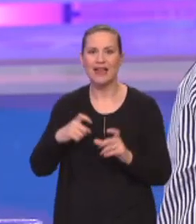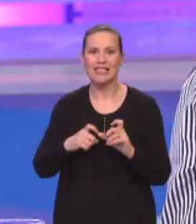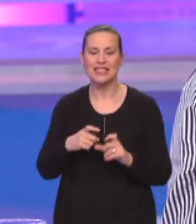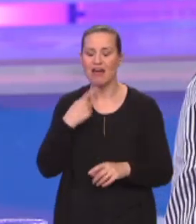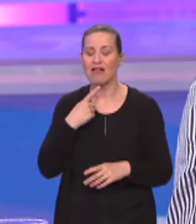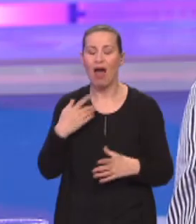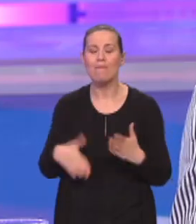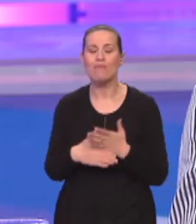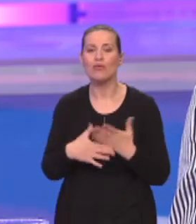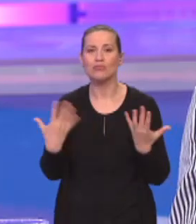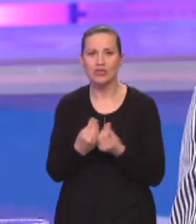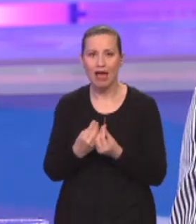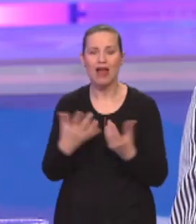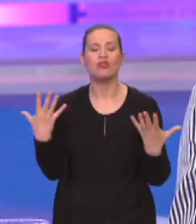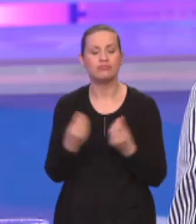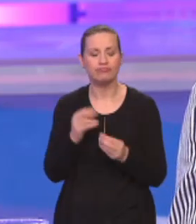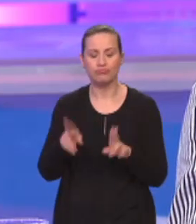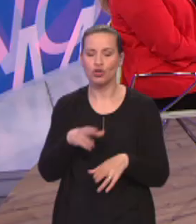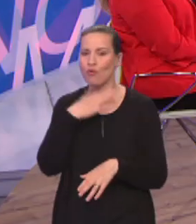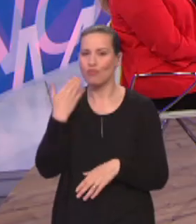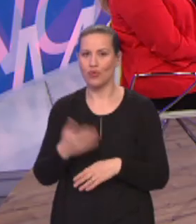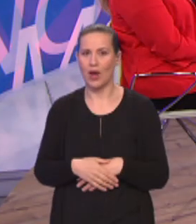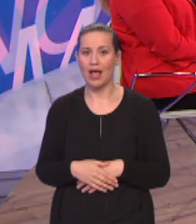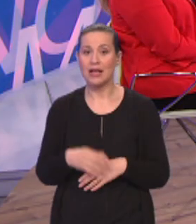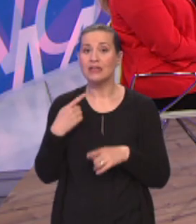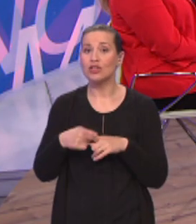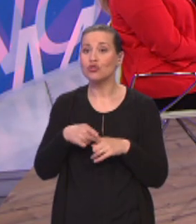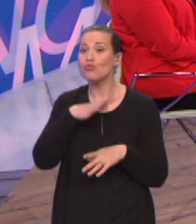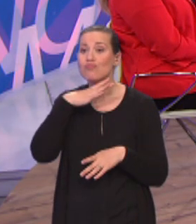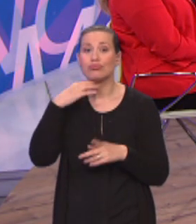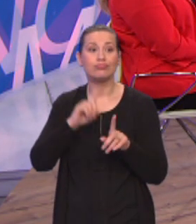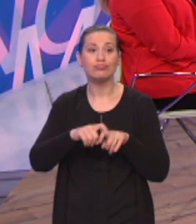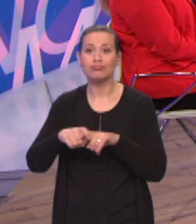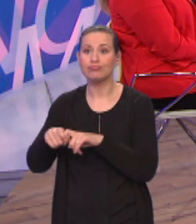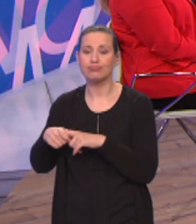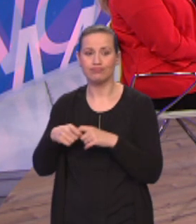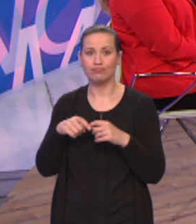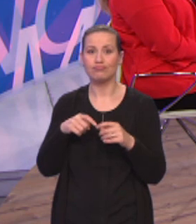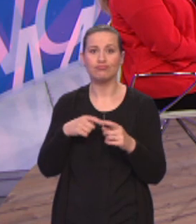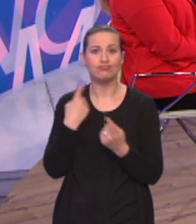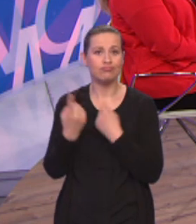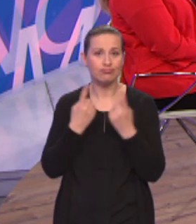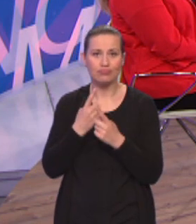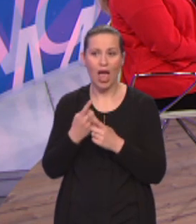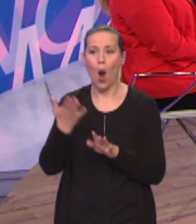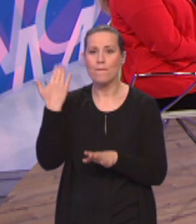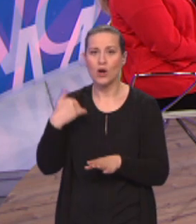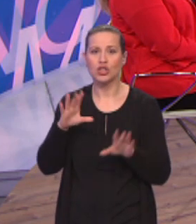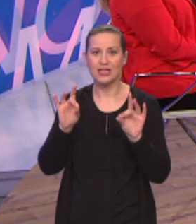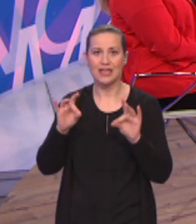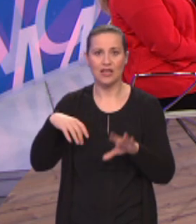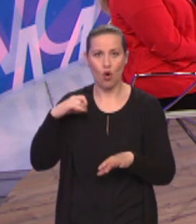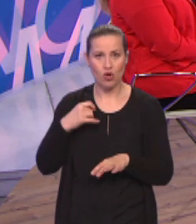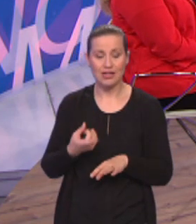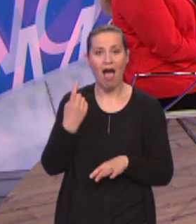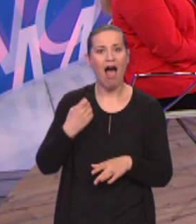da zajedno možemo mnogo. Jer se mnogo toga i izdogađalo u proteklih 10 godina, ali s obzirom da smo rekli